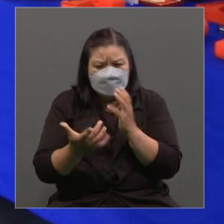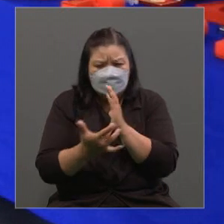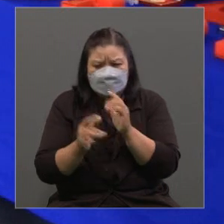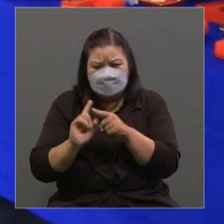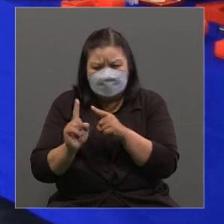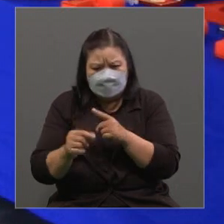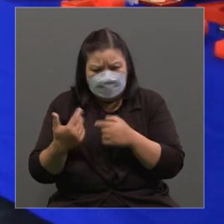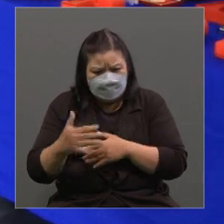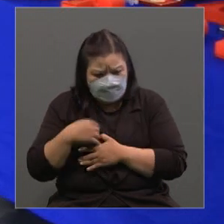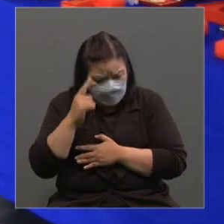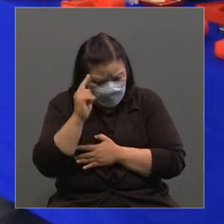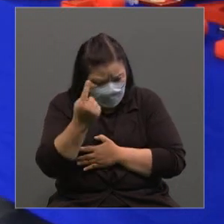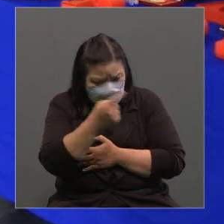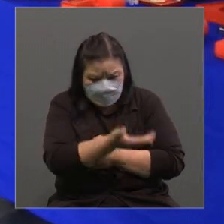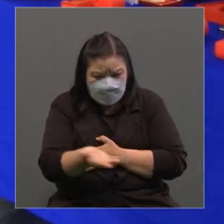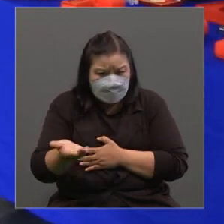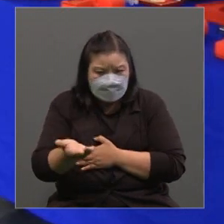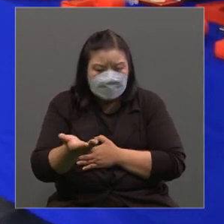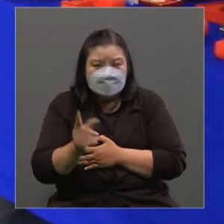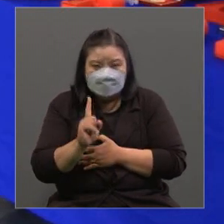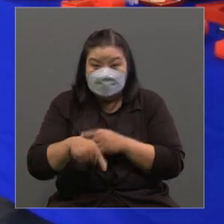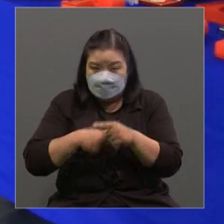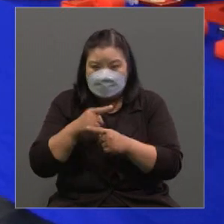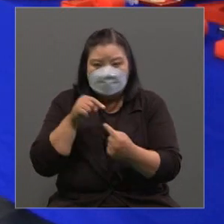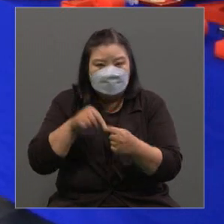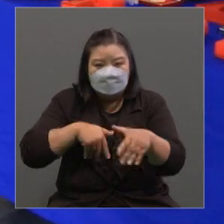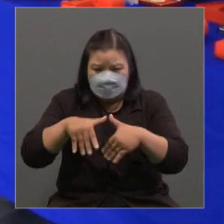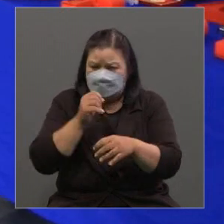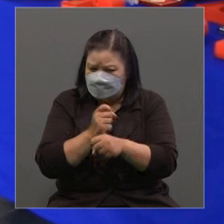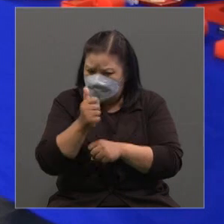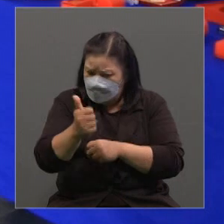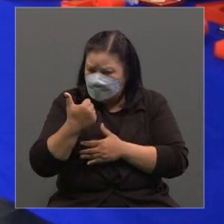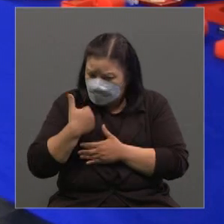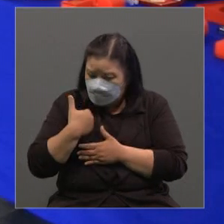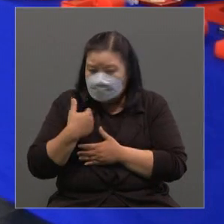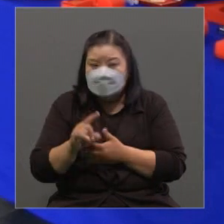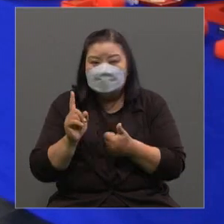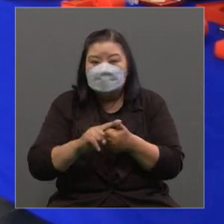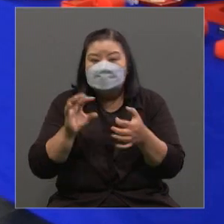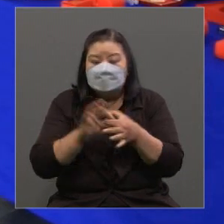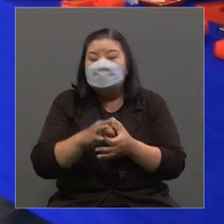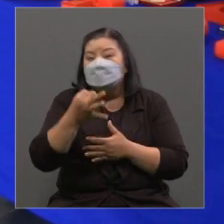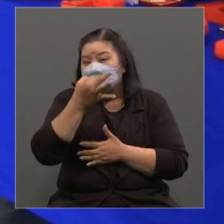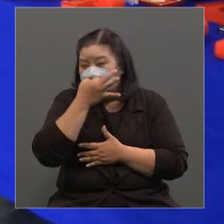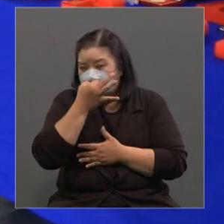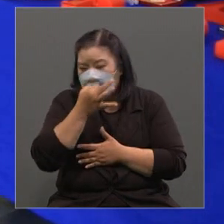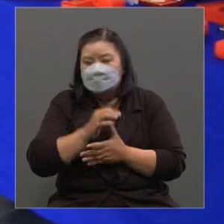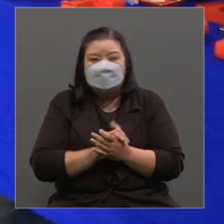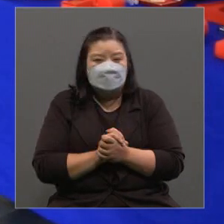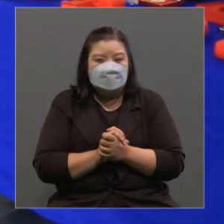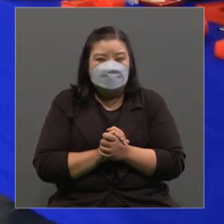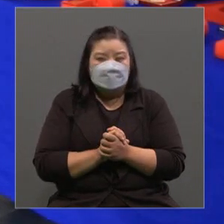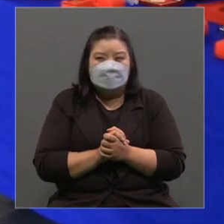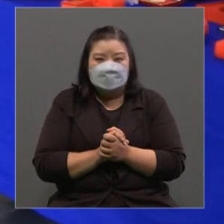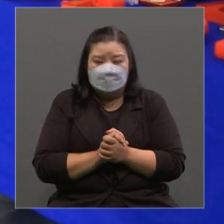ที่สร้างสรรค์งานออกมาเนี่ยจะต้องไปใช้กับชุมชนได้ไม่ว่าจะเป็นเรื่องของการประกอบอาชีพหรือว่าเครื่องอำนวยความ